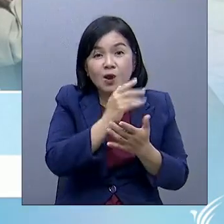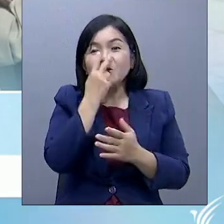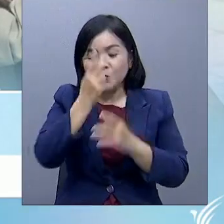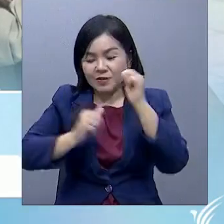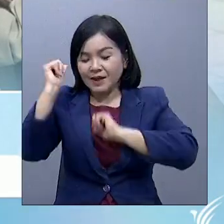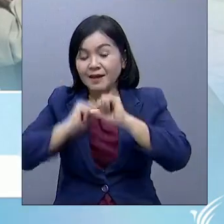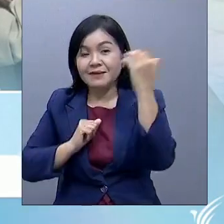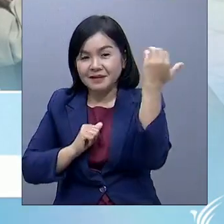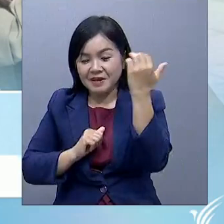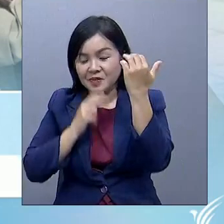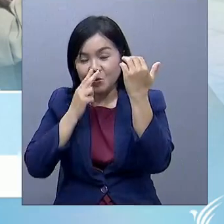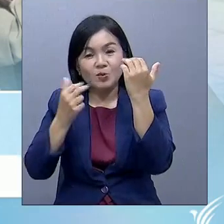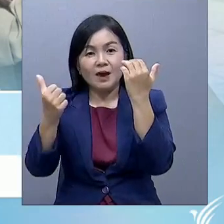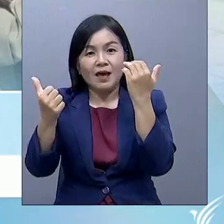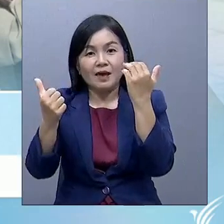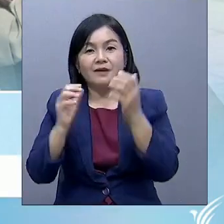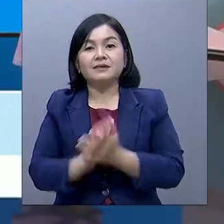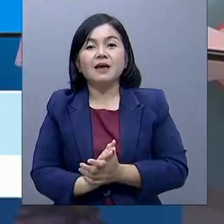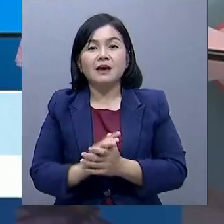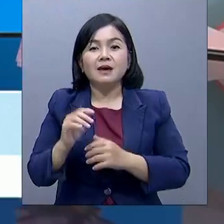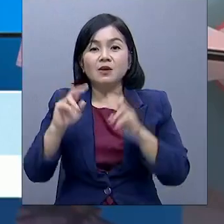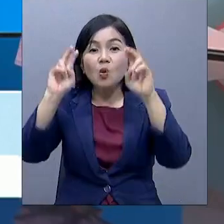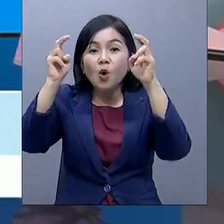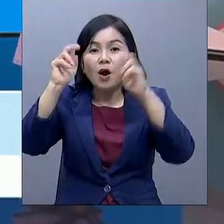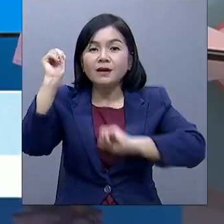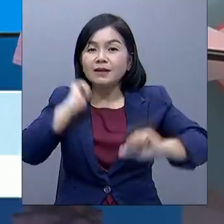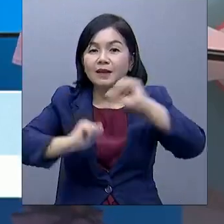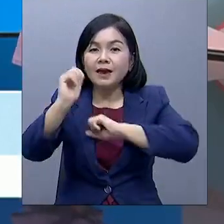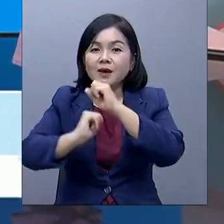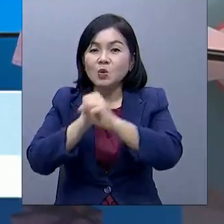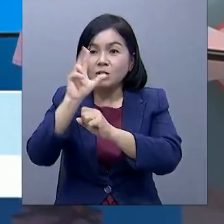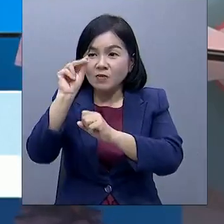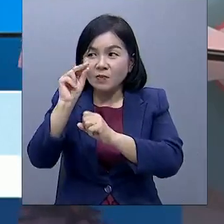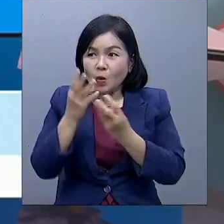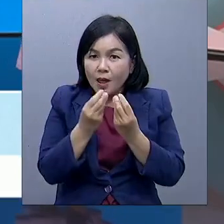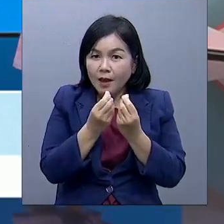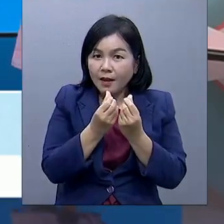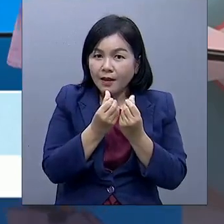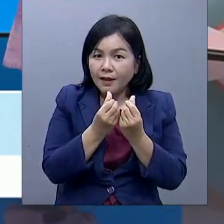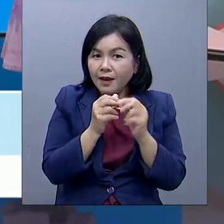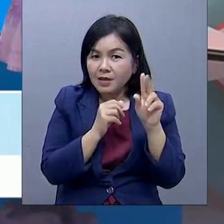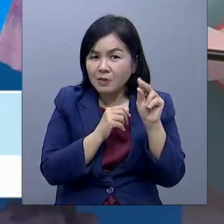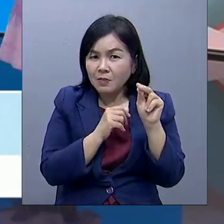ก็ขอให้สมหวังแล้วกันนะจะ30ตามได้ไหม30วันนี้ยังซื้อทันมั้ย ก็ยังทันอยู่ เดี๋ยวนะ